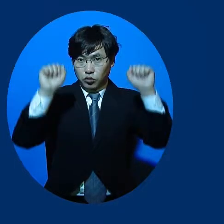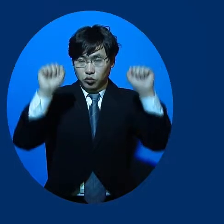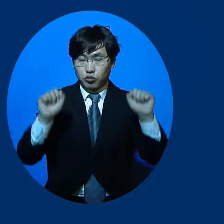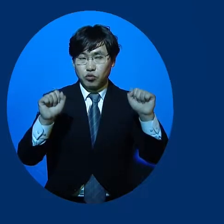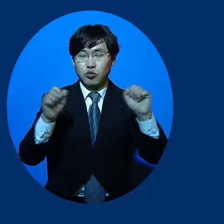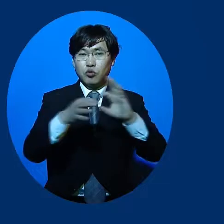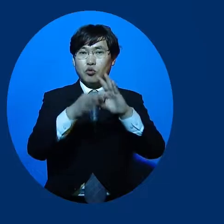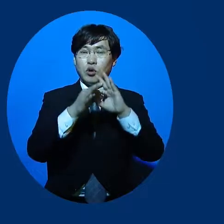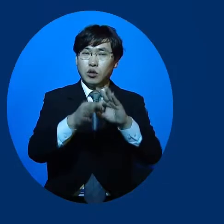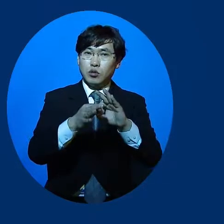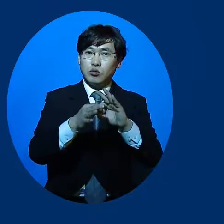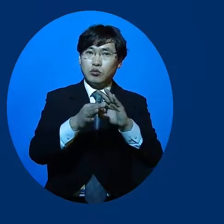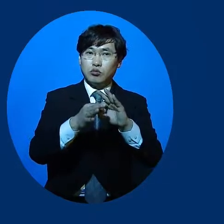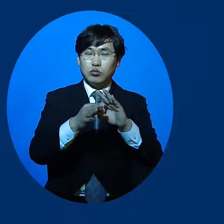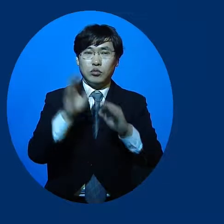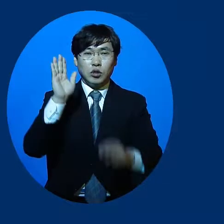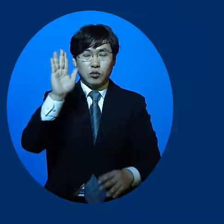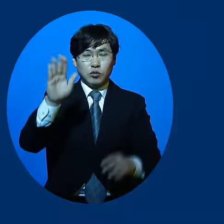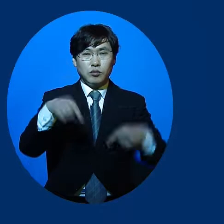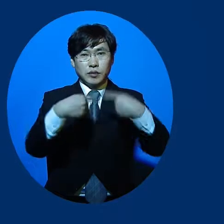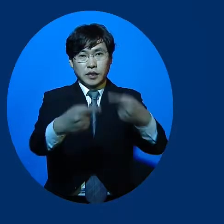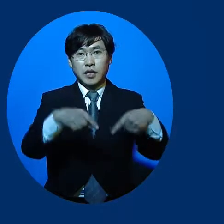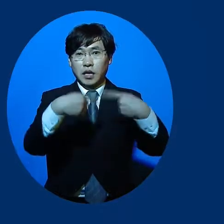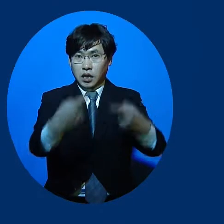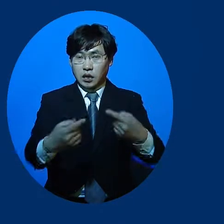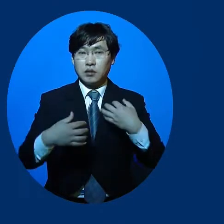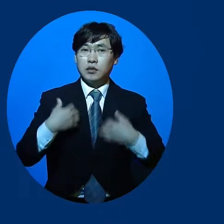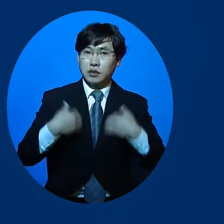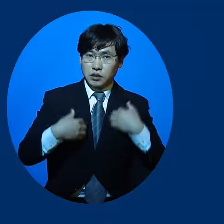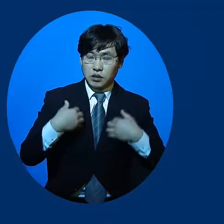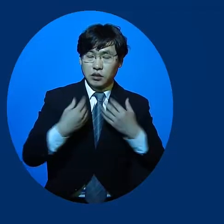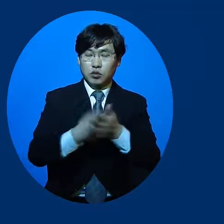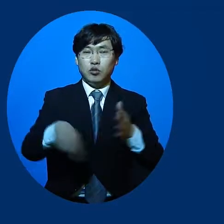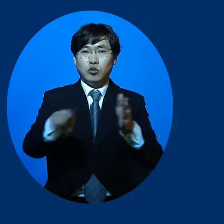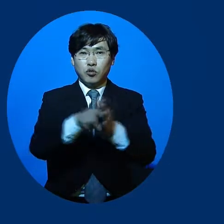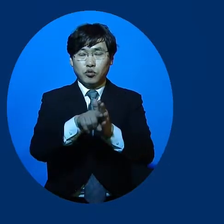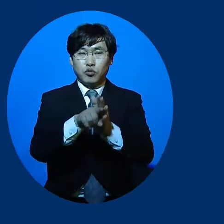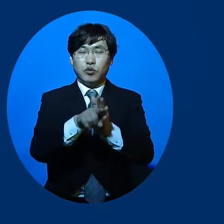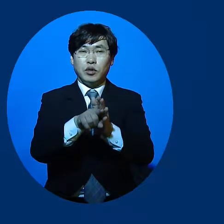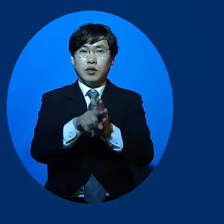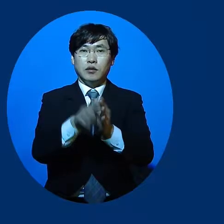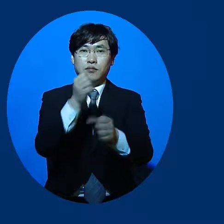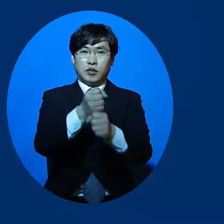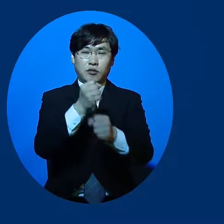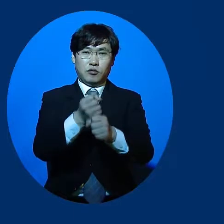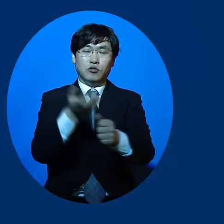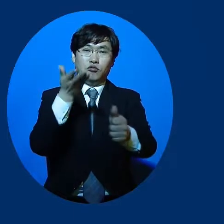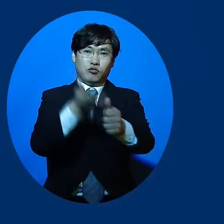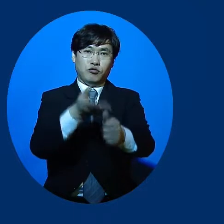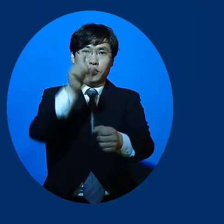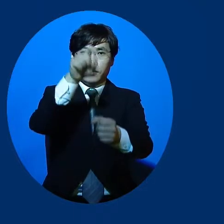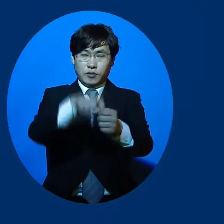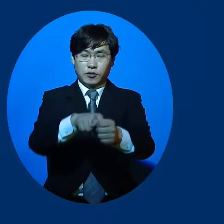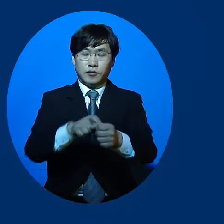장애인이 주도적으로 체육을 향유하도록 하는 그런 정책을 추진할 계획입니다.